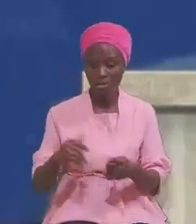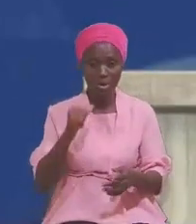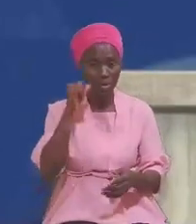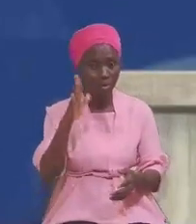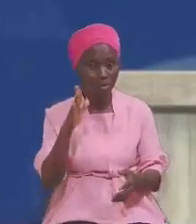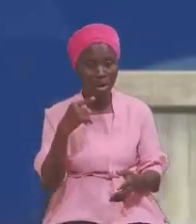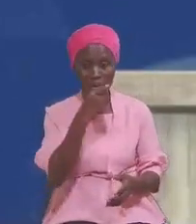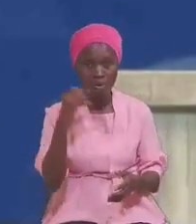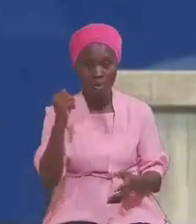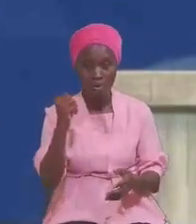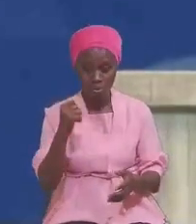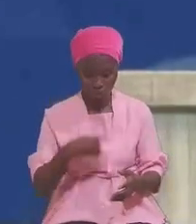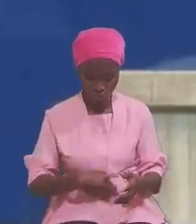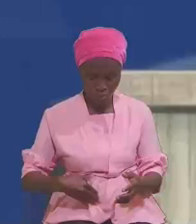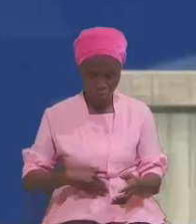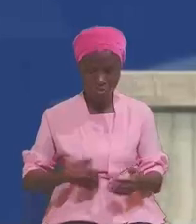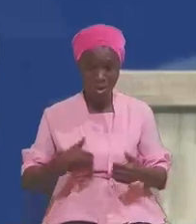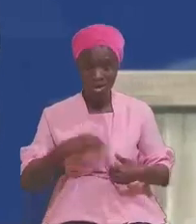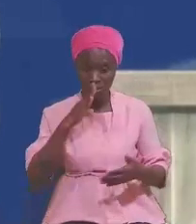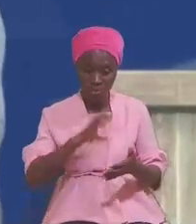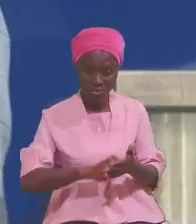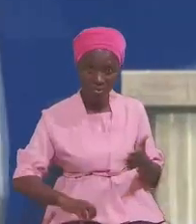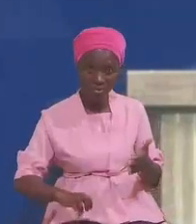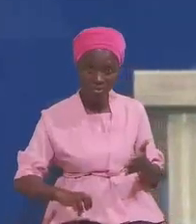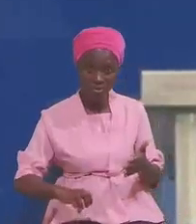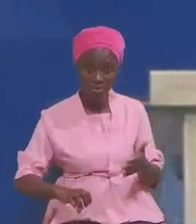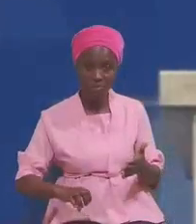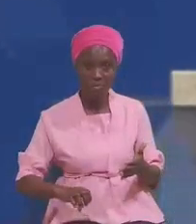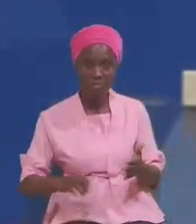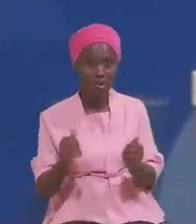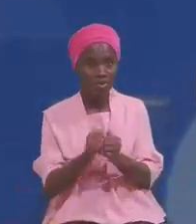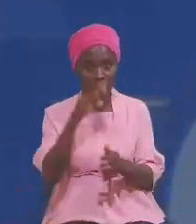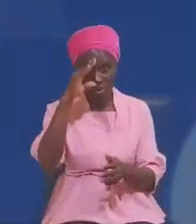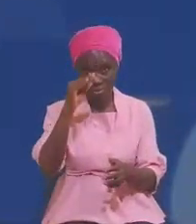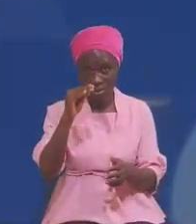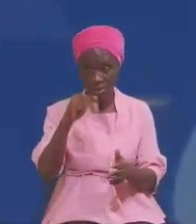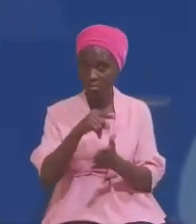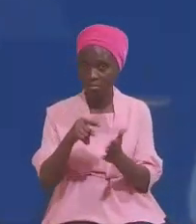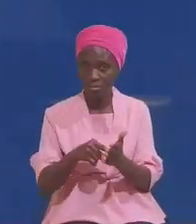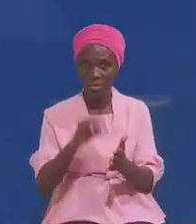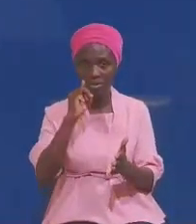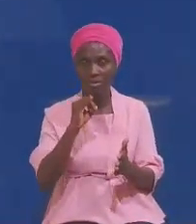dont l'utérus a été enlevé, cela